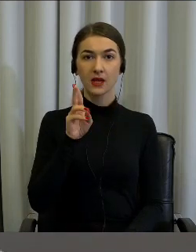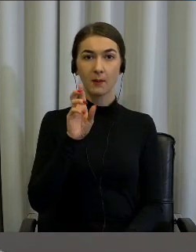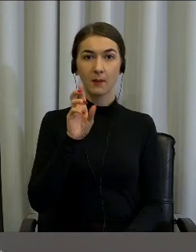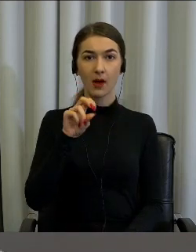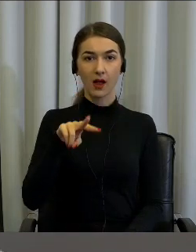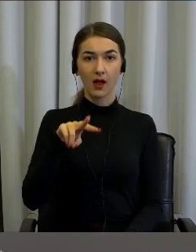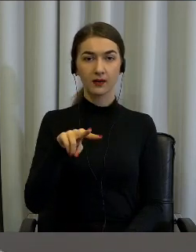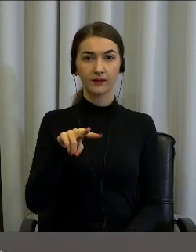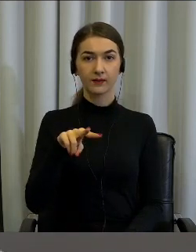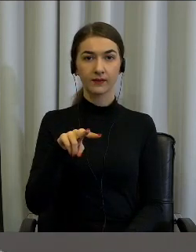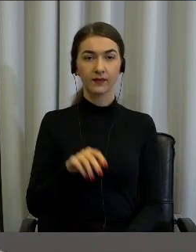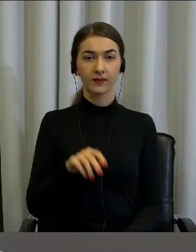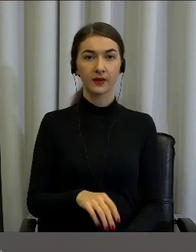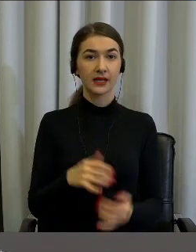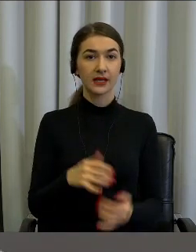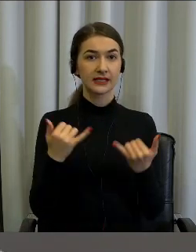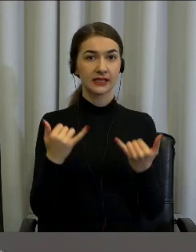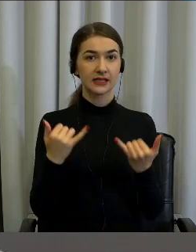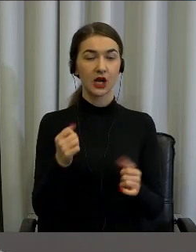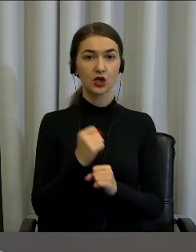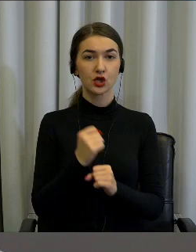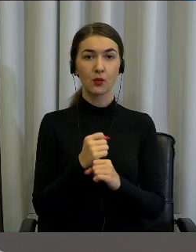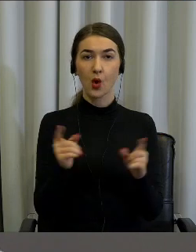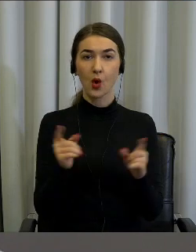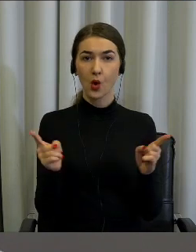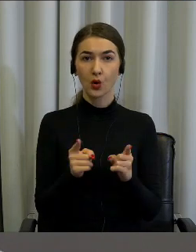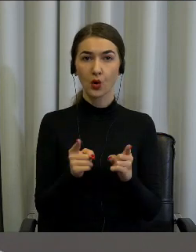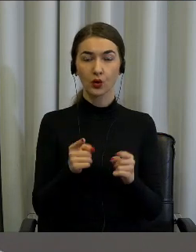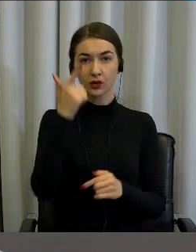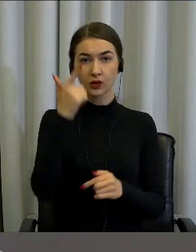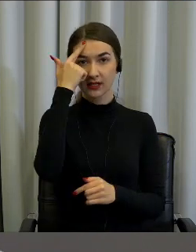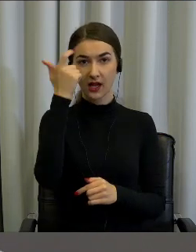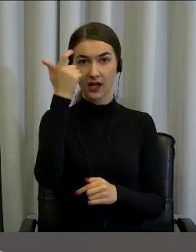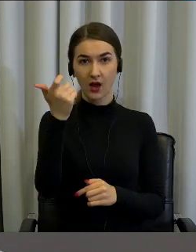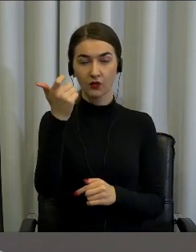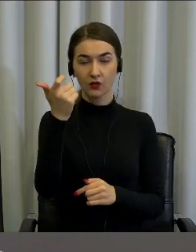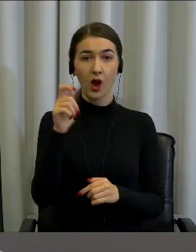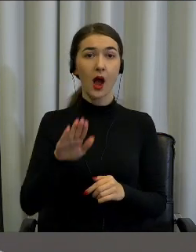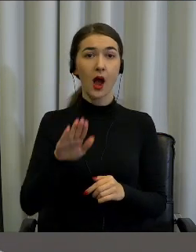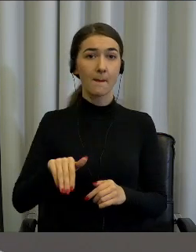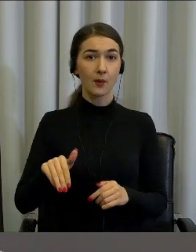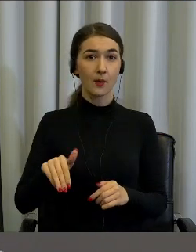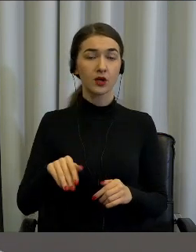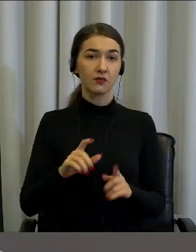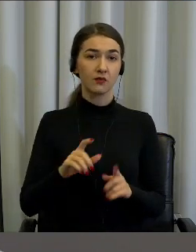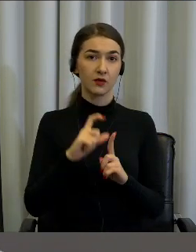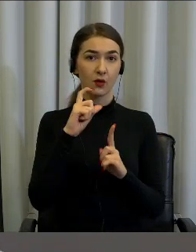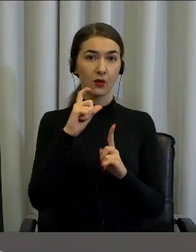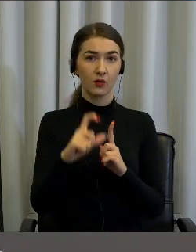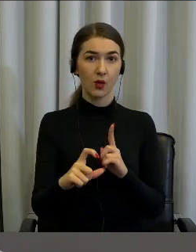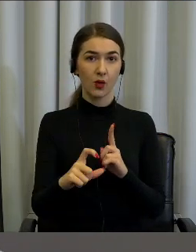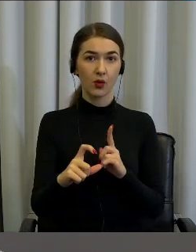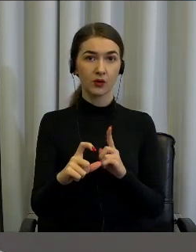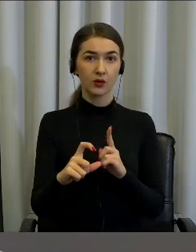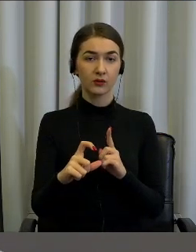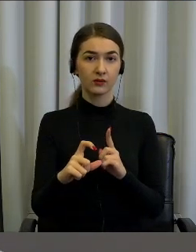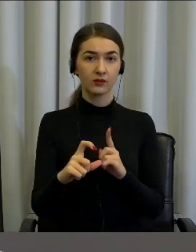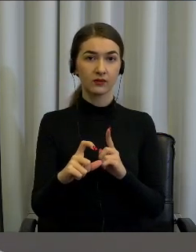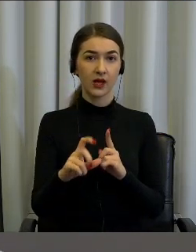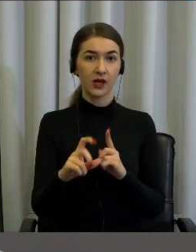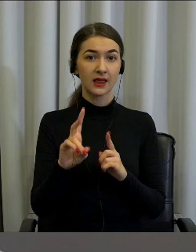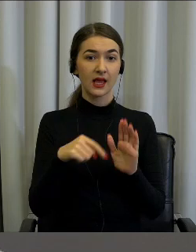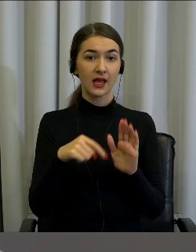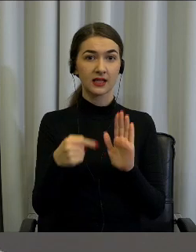Бел зараз зробить коротку заяву а потім ми відбивемо на